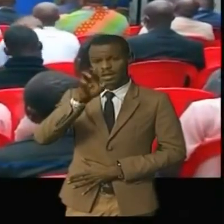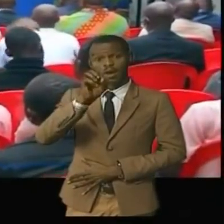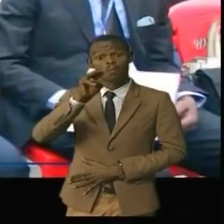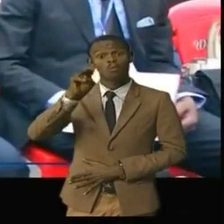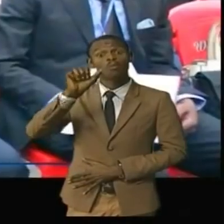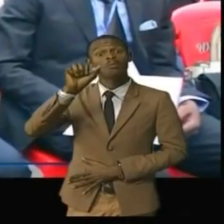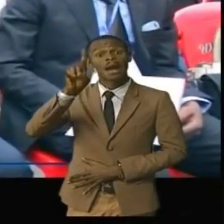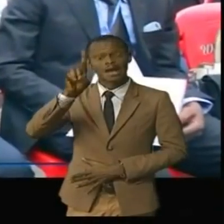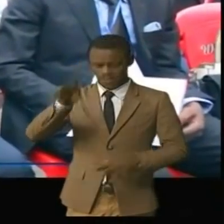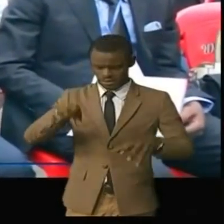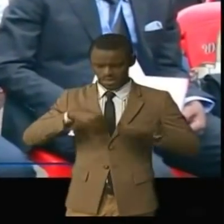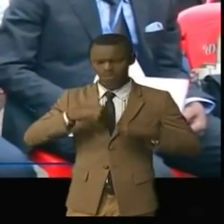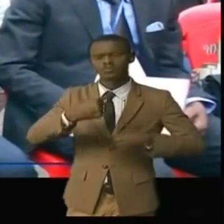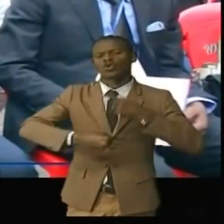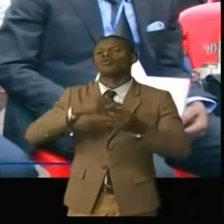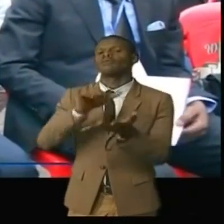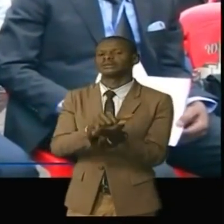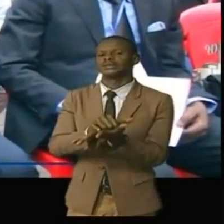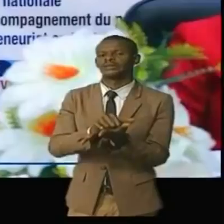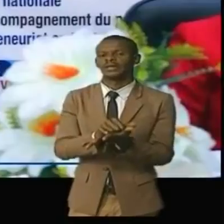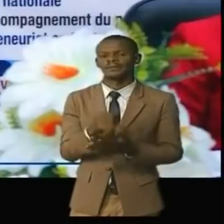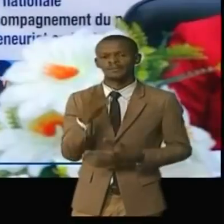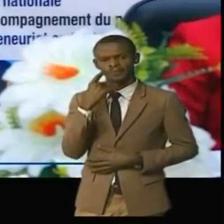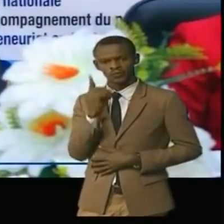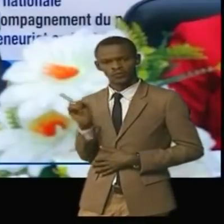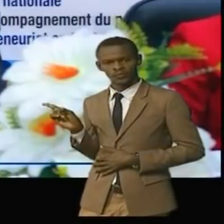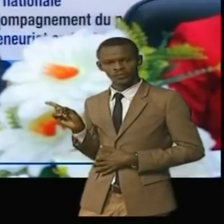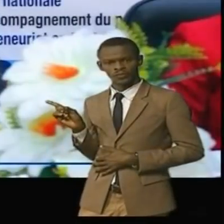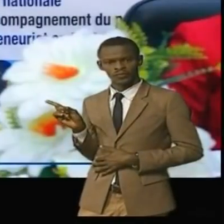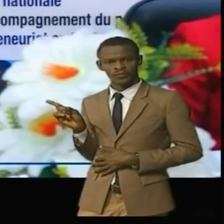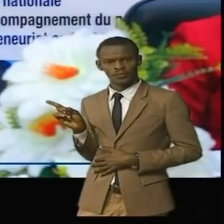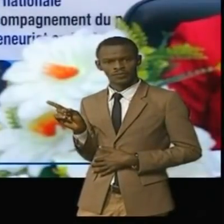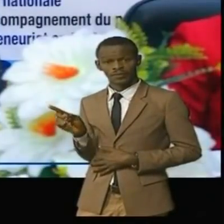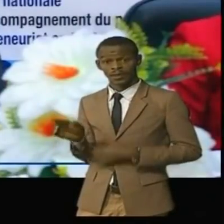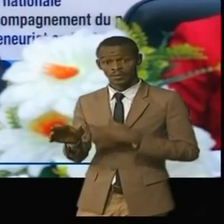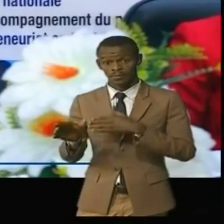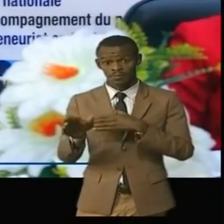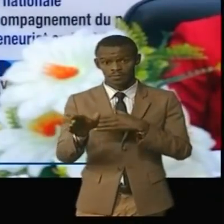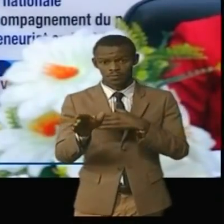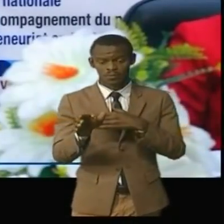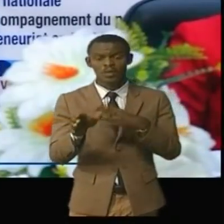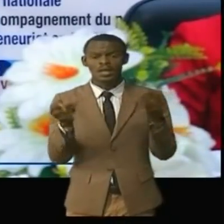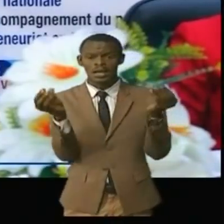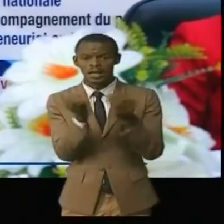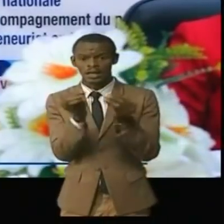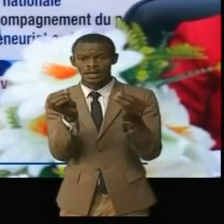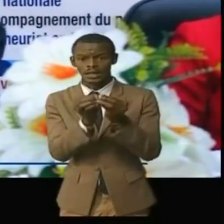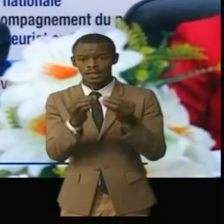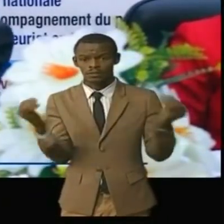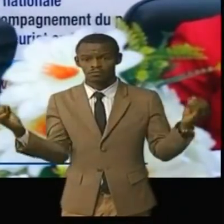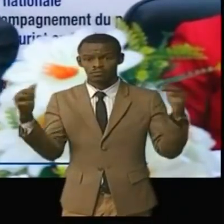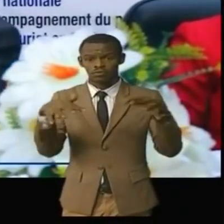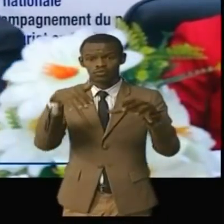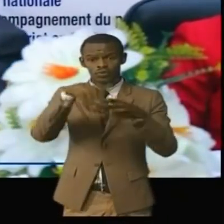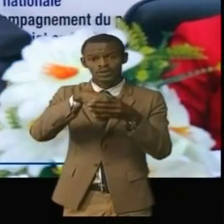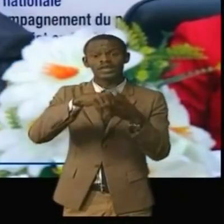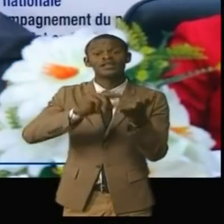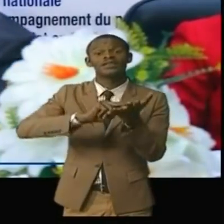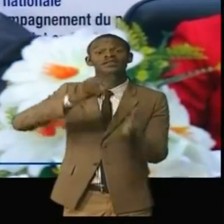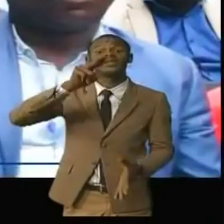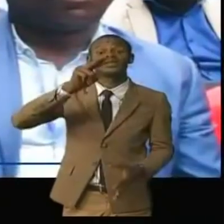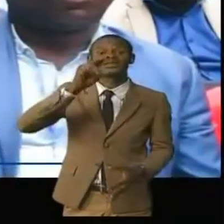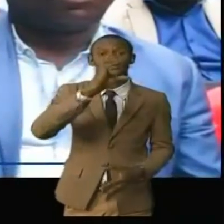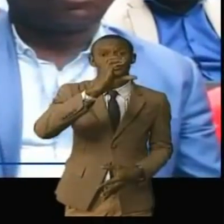C'était une matinée scientifique de bonnes nouvelles, essentiellement consacrée sur les 20 universités du Sepromade reconnues